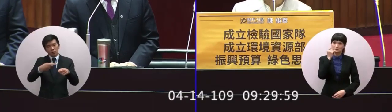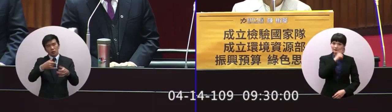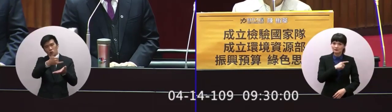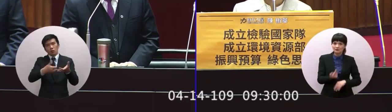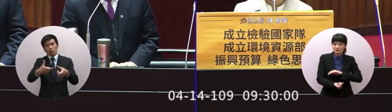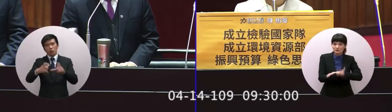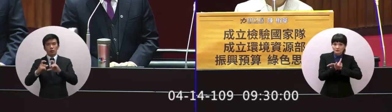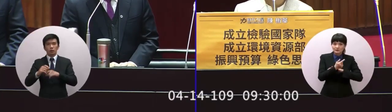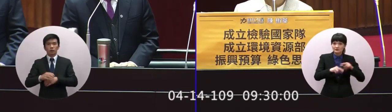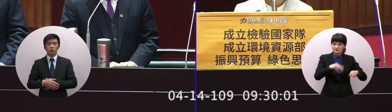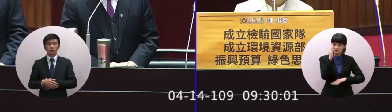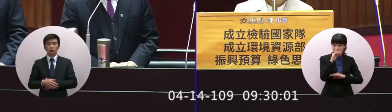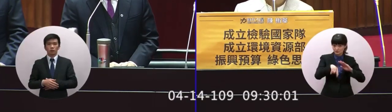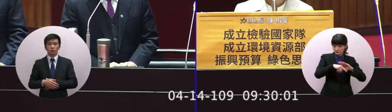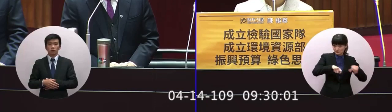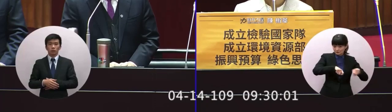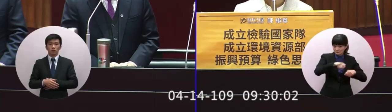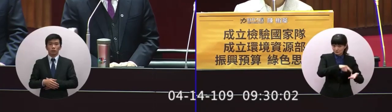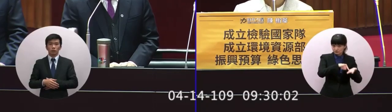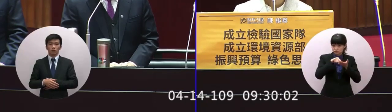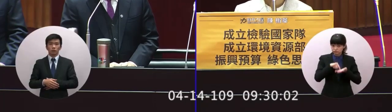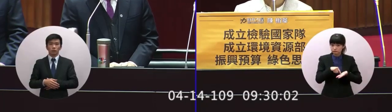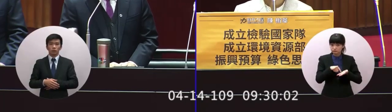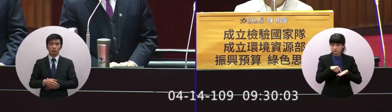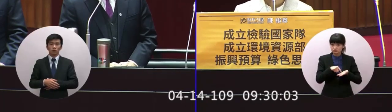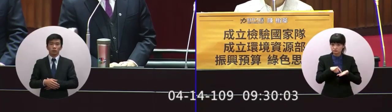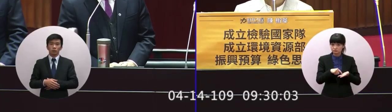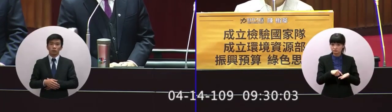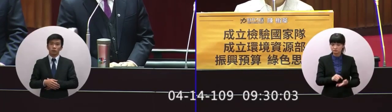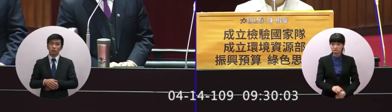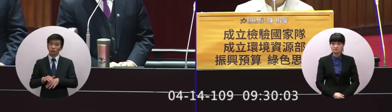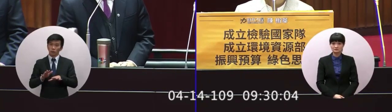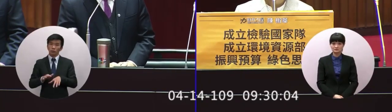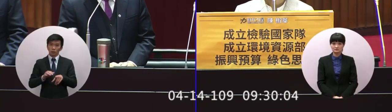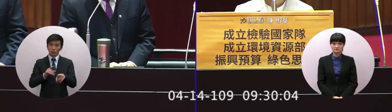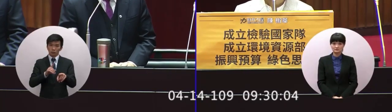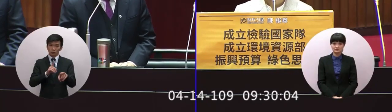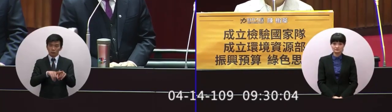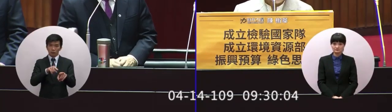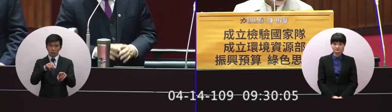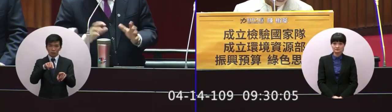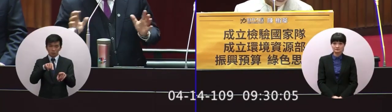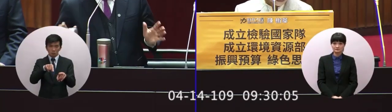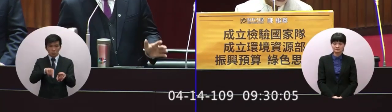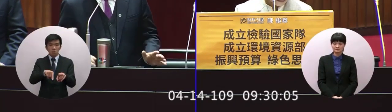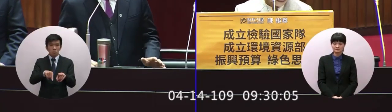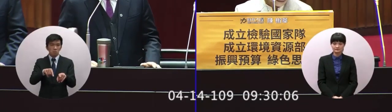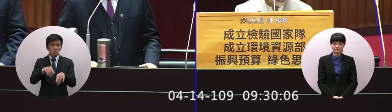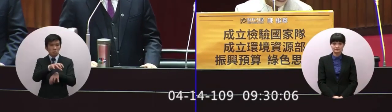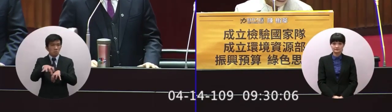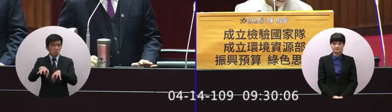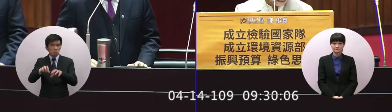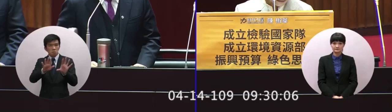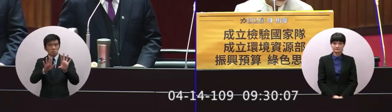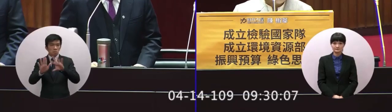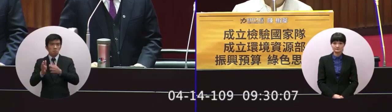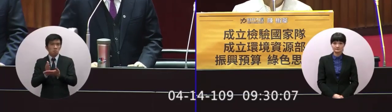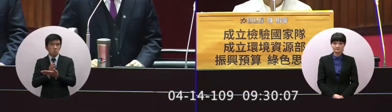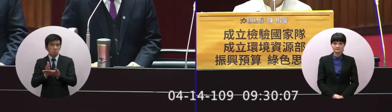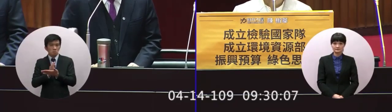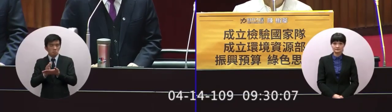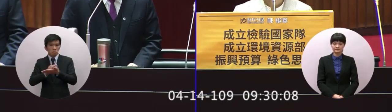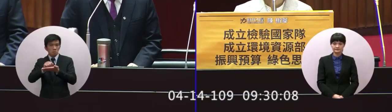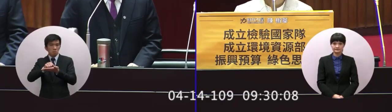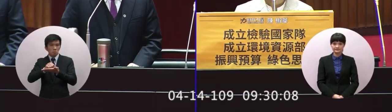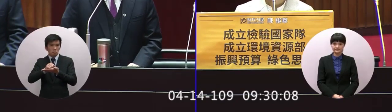快再送进来？ 我们现在就相关斟酌整个情况，在前面